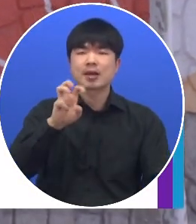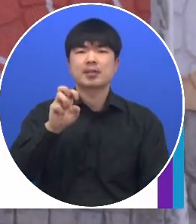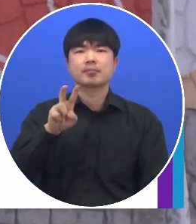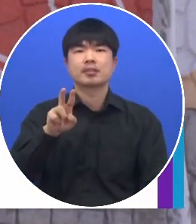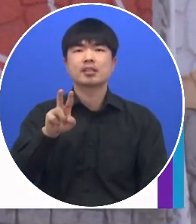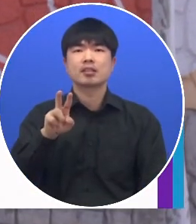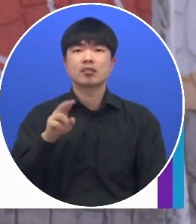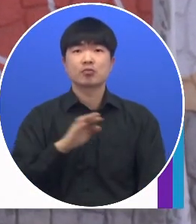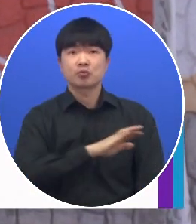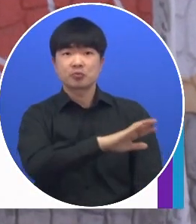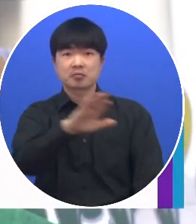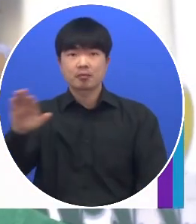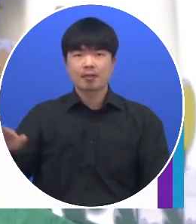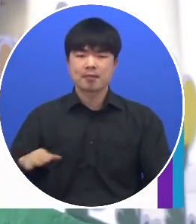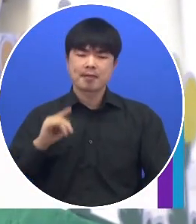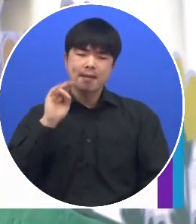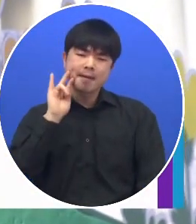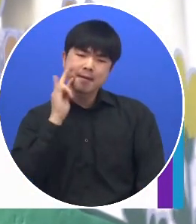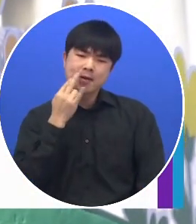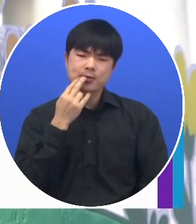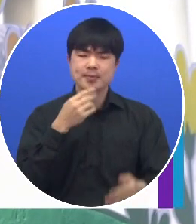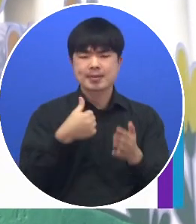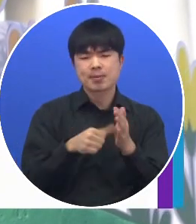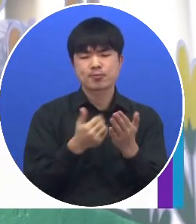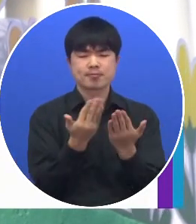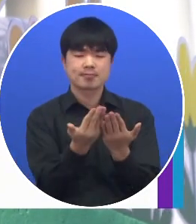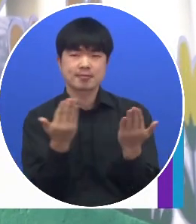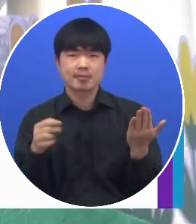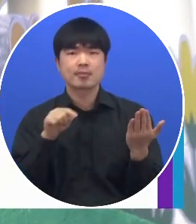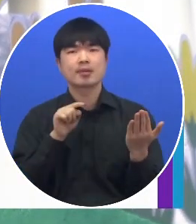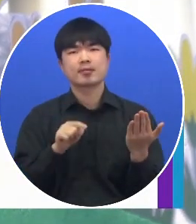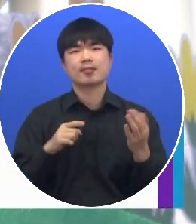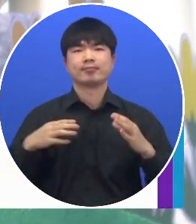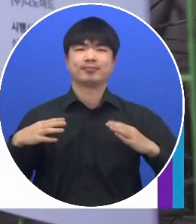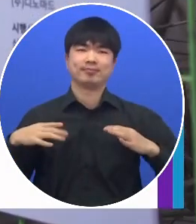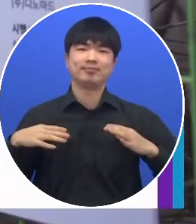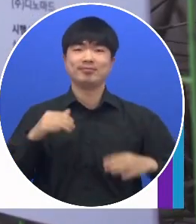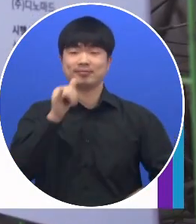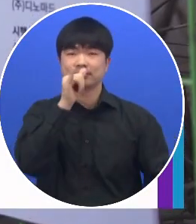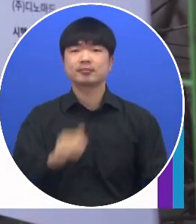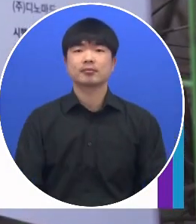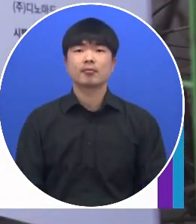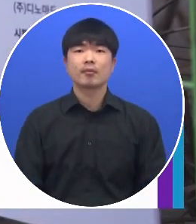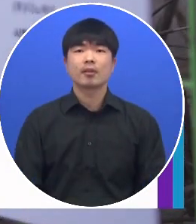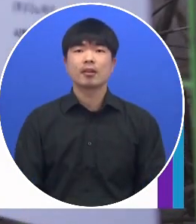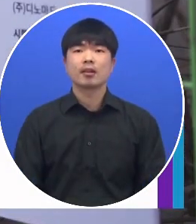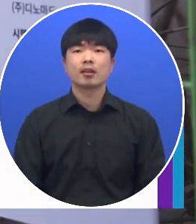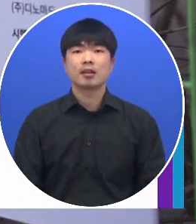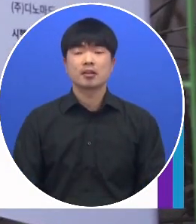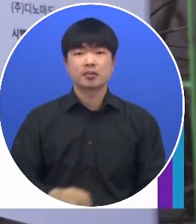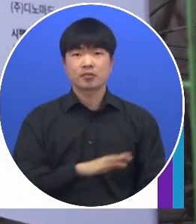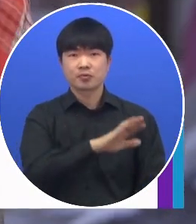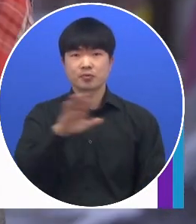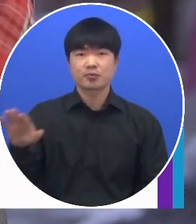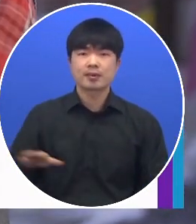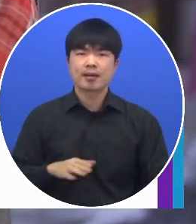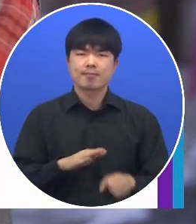32작품이 우리 중랑구를 아름다운 예술로 꽉꽉 채우고 있다고 해도 과언이 아닌데요 아름답고